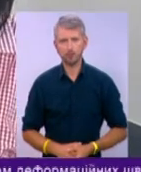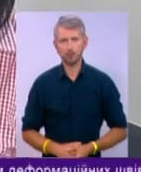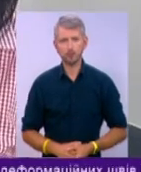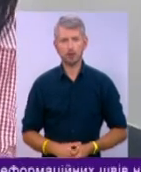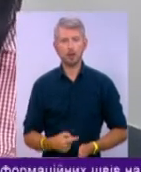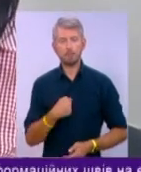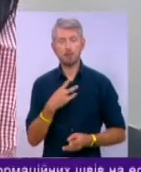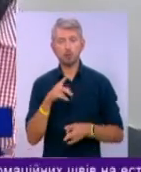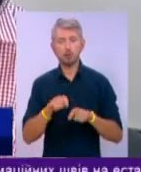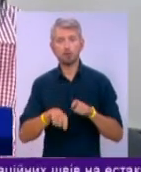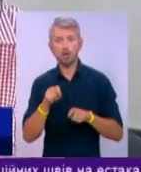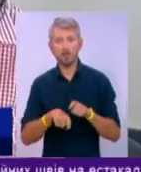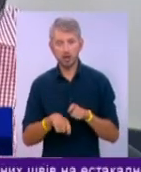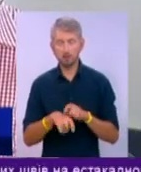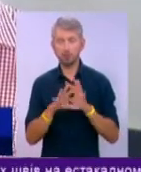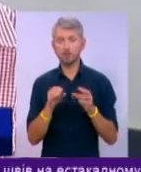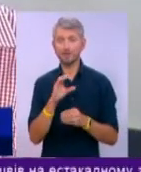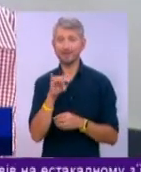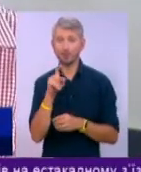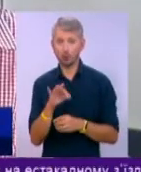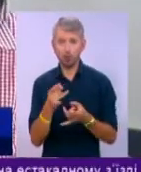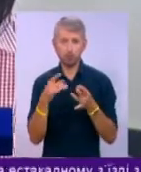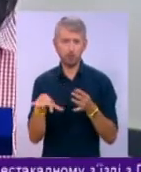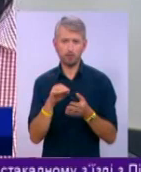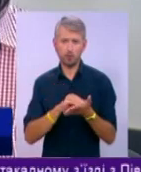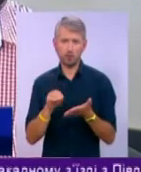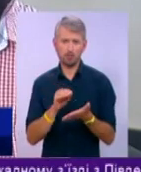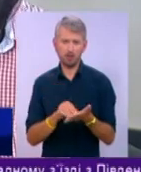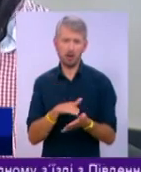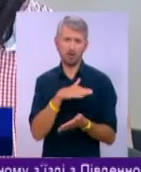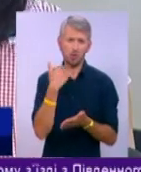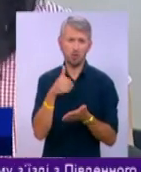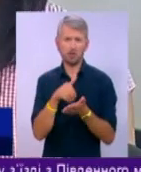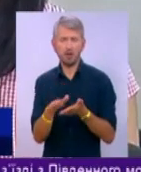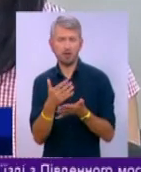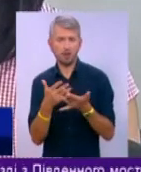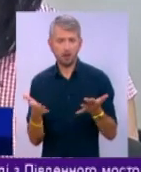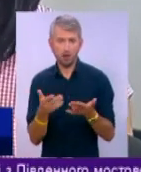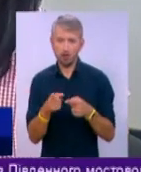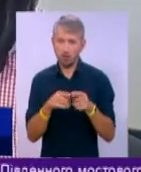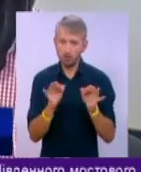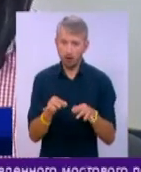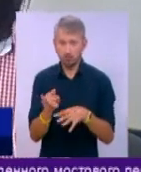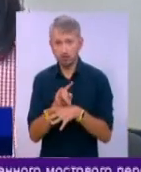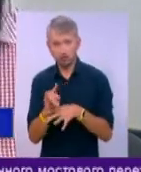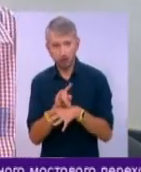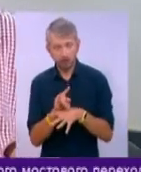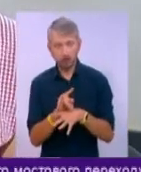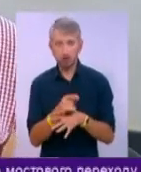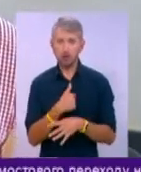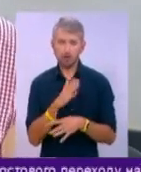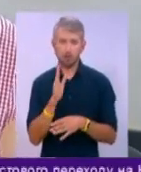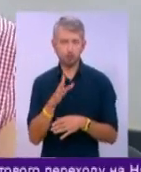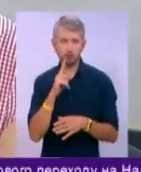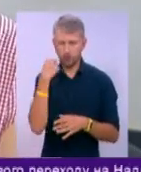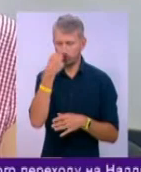Мне нужно проверить. В принципе, СИЗО это проще всего написать, не захотел, отказался и так далее. Так ли это, соответствует ли это действительности, я это